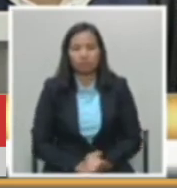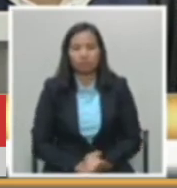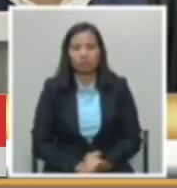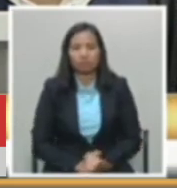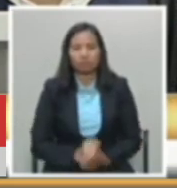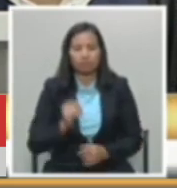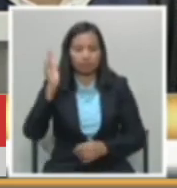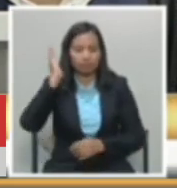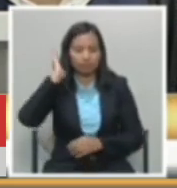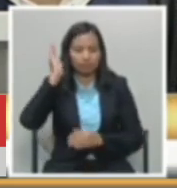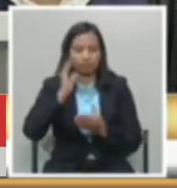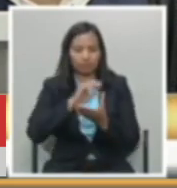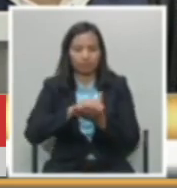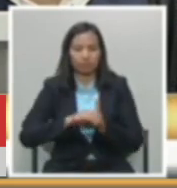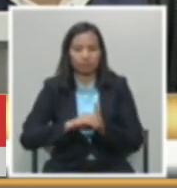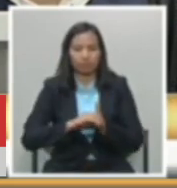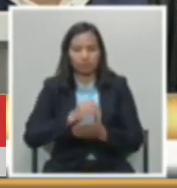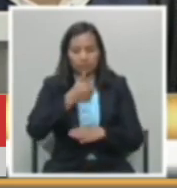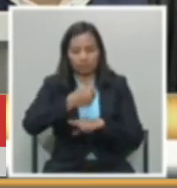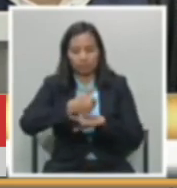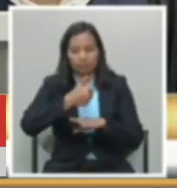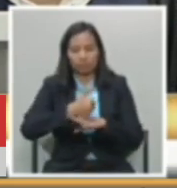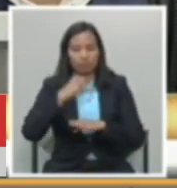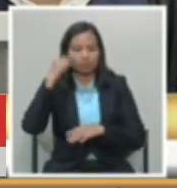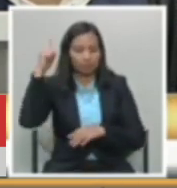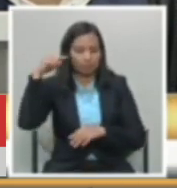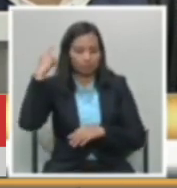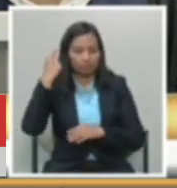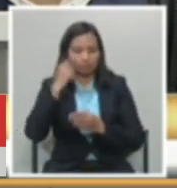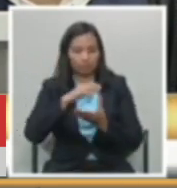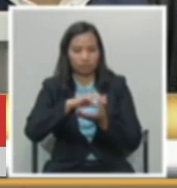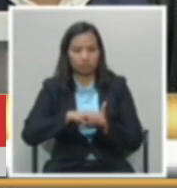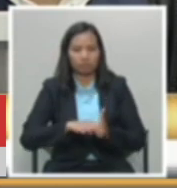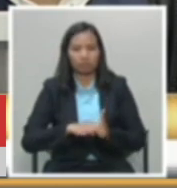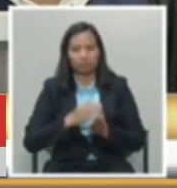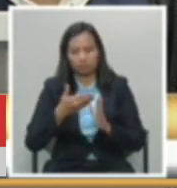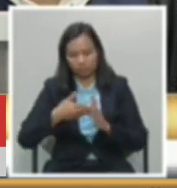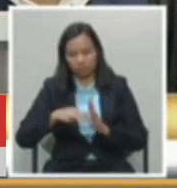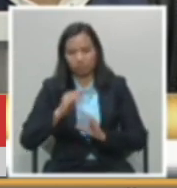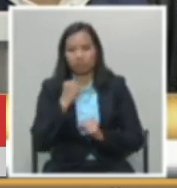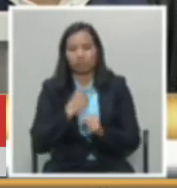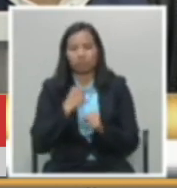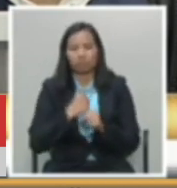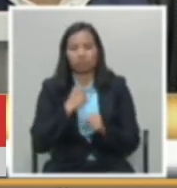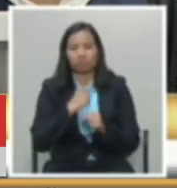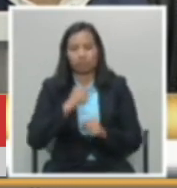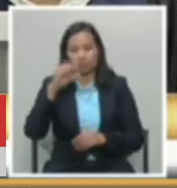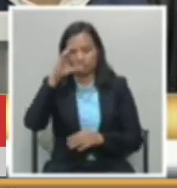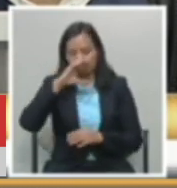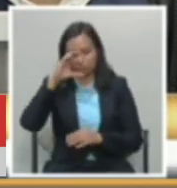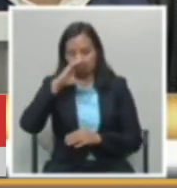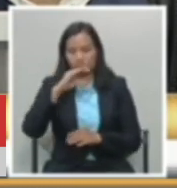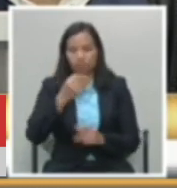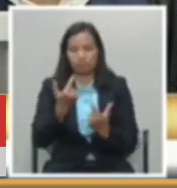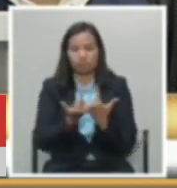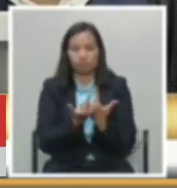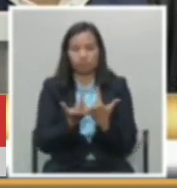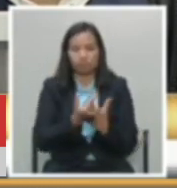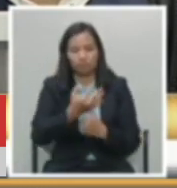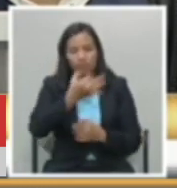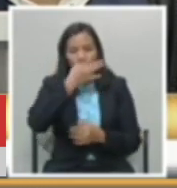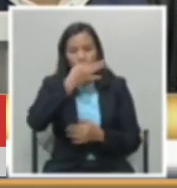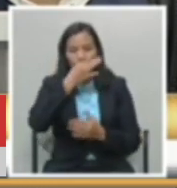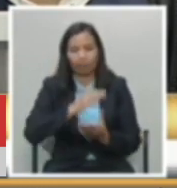ามีหัวหน้าครอบครัวหรือแม้แต่ภรรยานี่ต้องออกจากบ้านนะคะไปทำมาหากินคนอีสานนี่ก็ต้องออกมาทำมาห